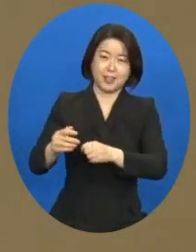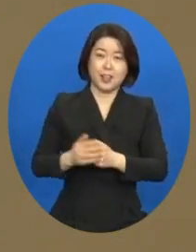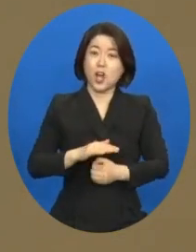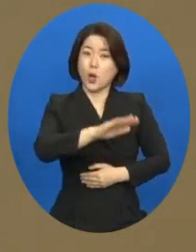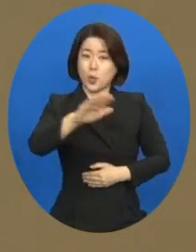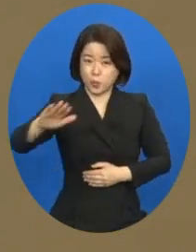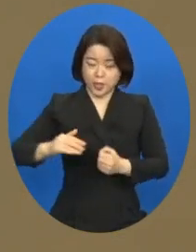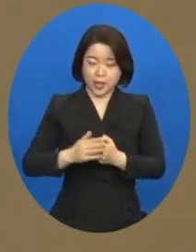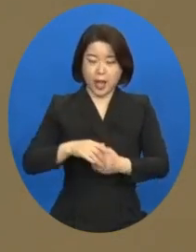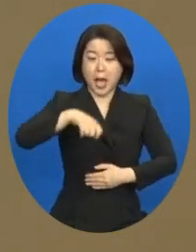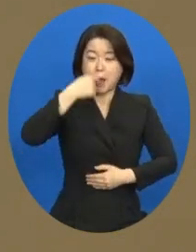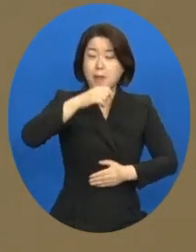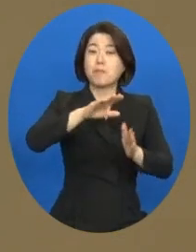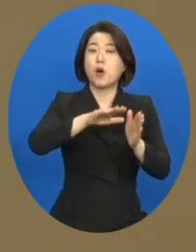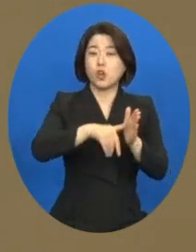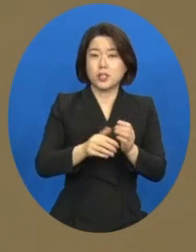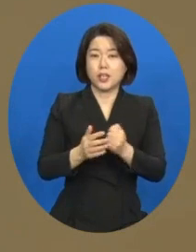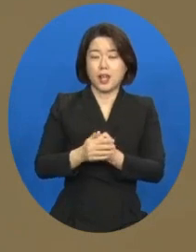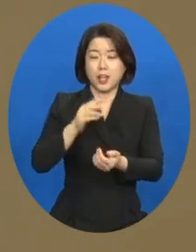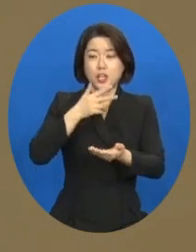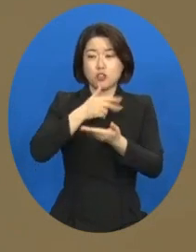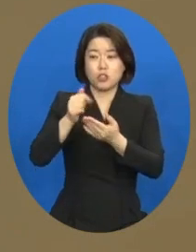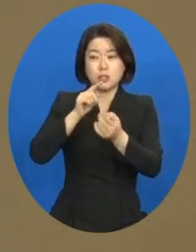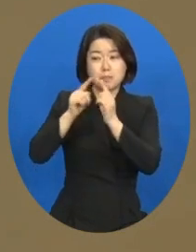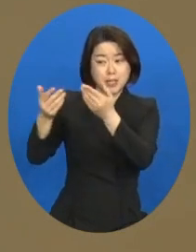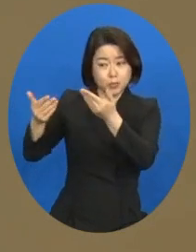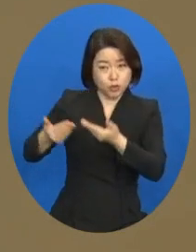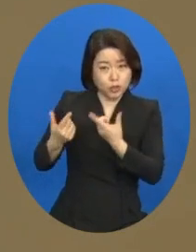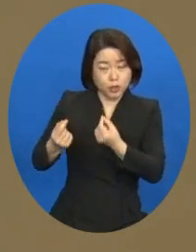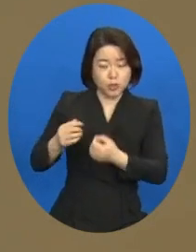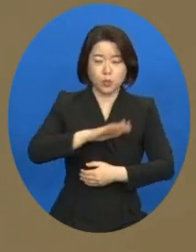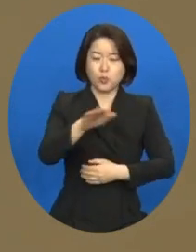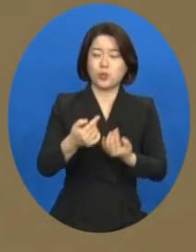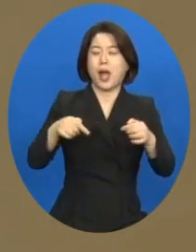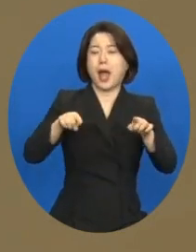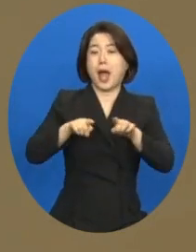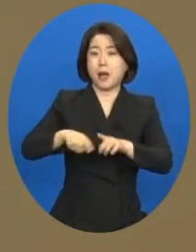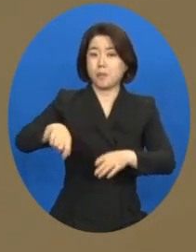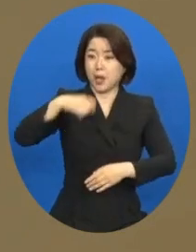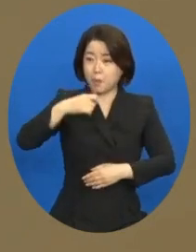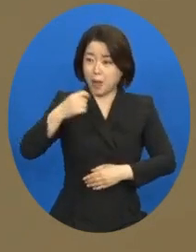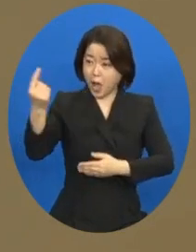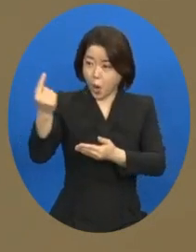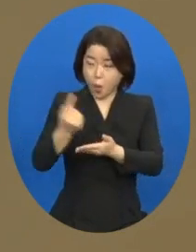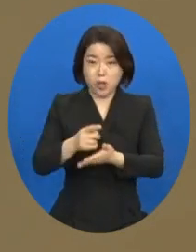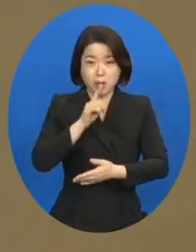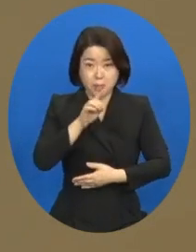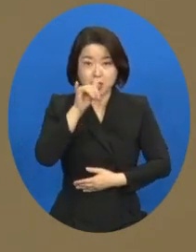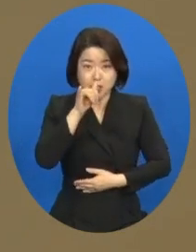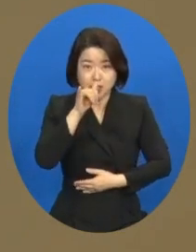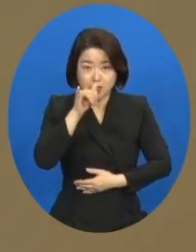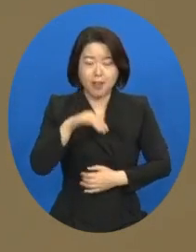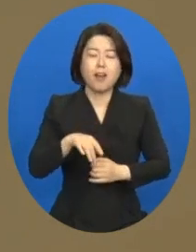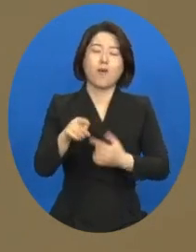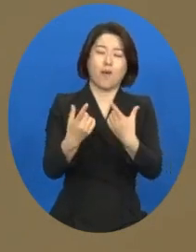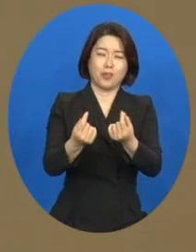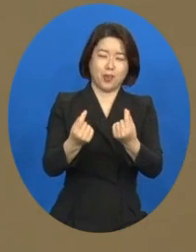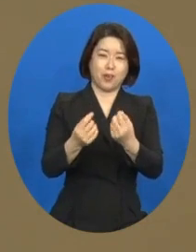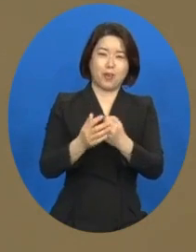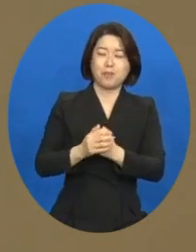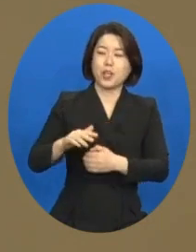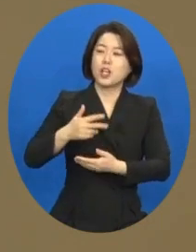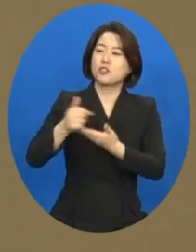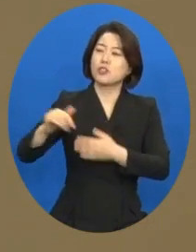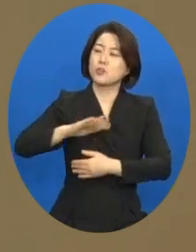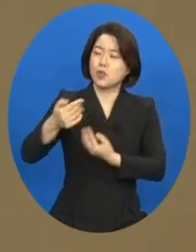우리가 밥을 먹을 때 주님이 말씀하신 것처럼 우리와 함께 식사하자고 오신다 하셨으니 주님이 우리와 함께